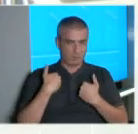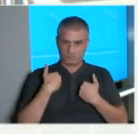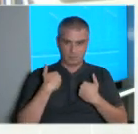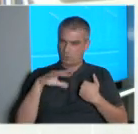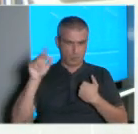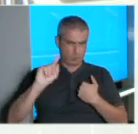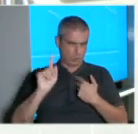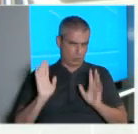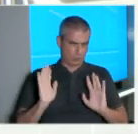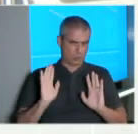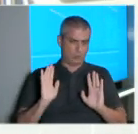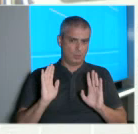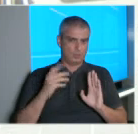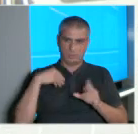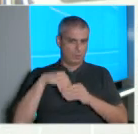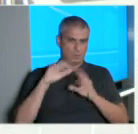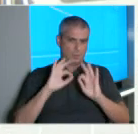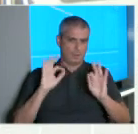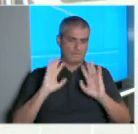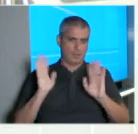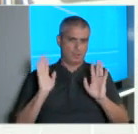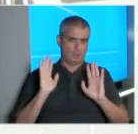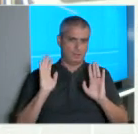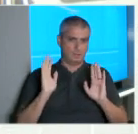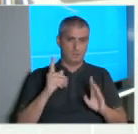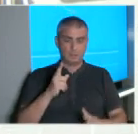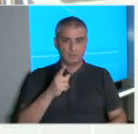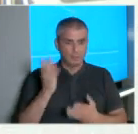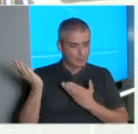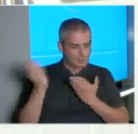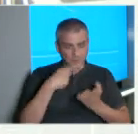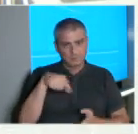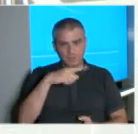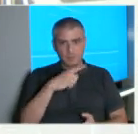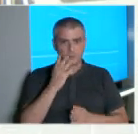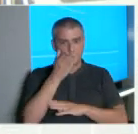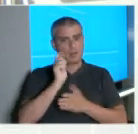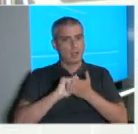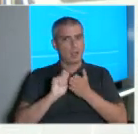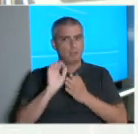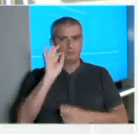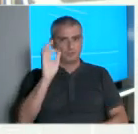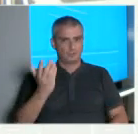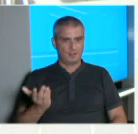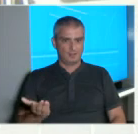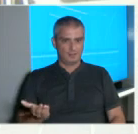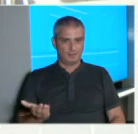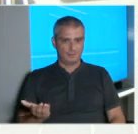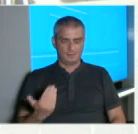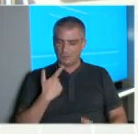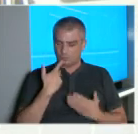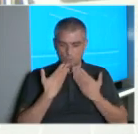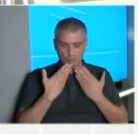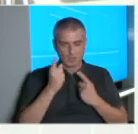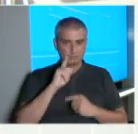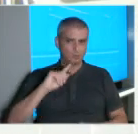בוחר בו דרך אגב, לא בוחר באף אחד. תזמין אותה אליך ללשכה, תודה